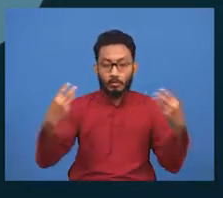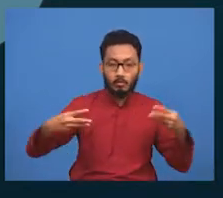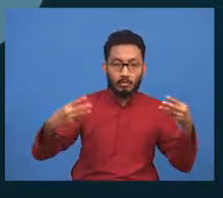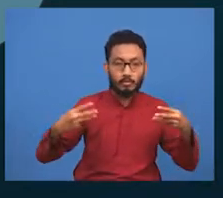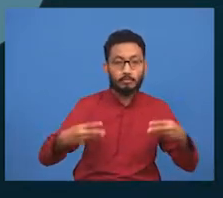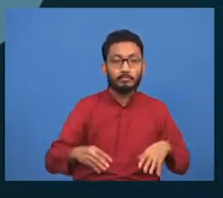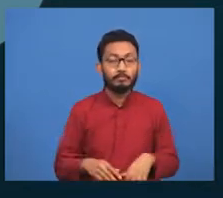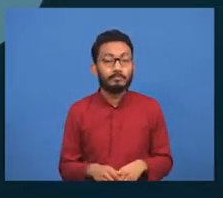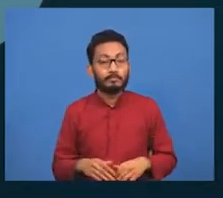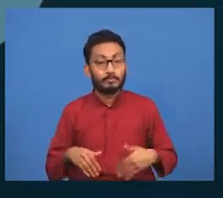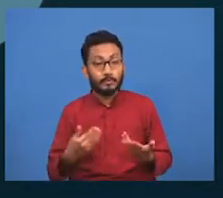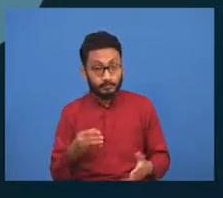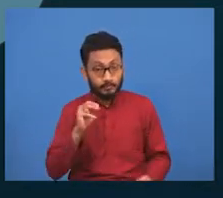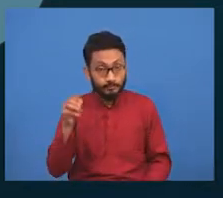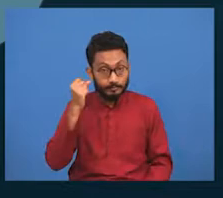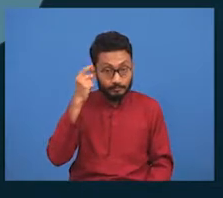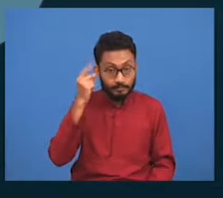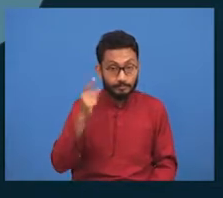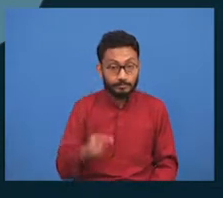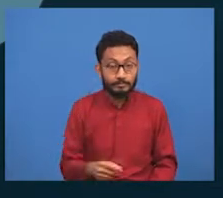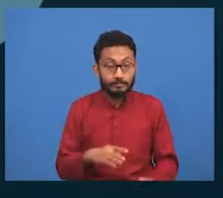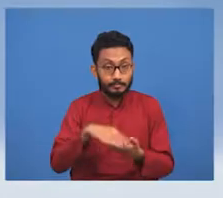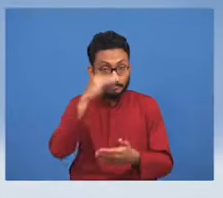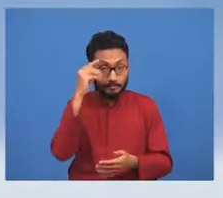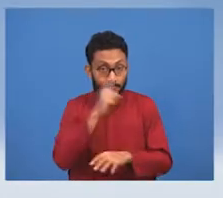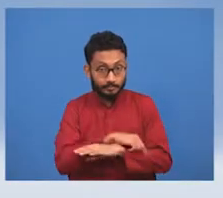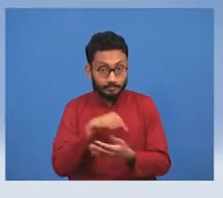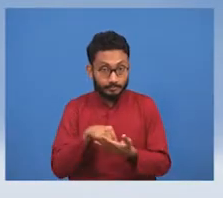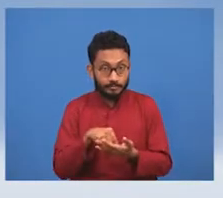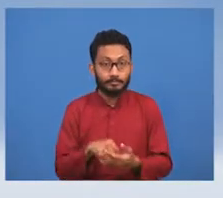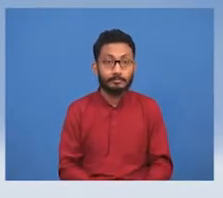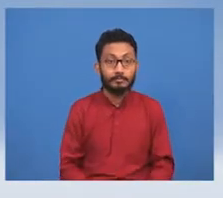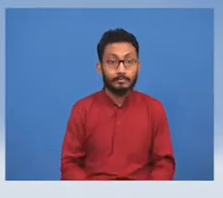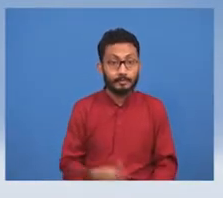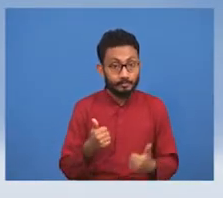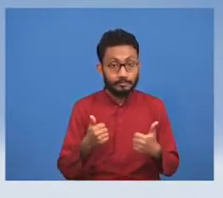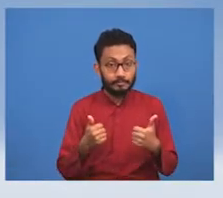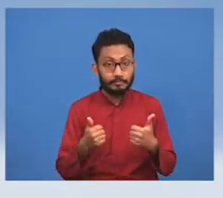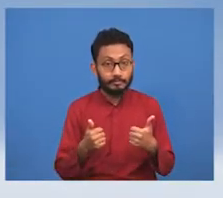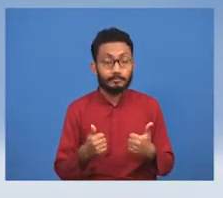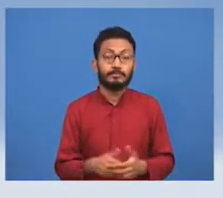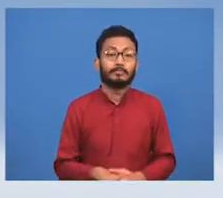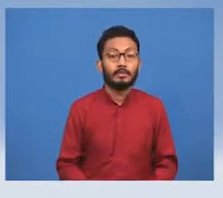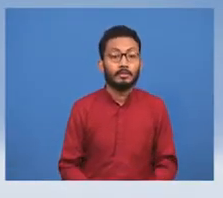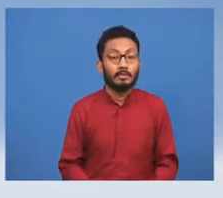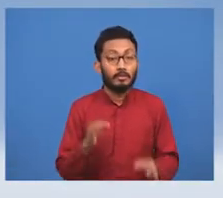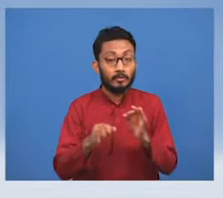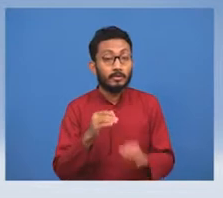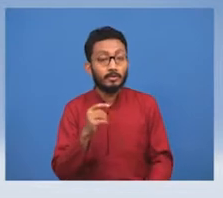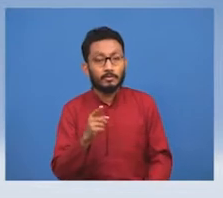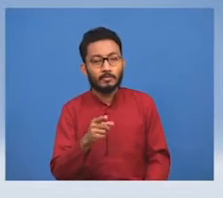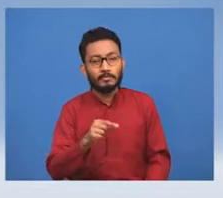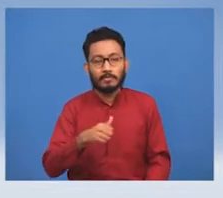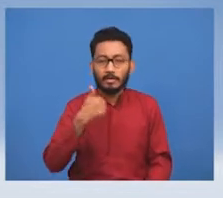Bagaimana murid-murid faham pengajaran kita pada hari ini? Seronok ke tidak belajar PKS? Kalau anda ingin seronok,